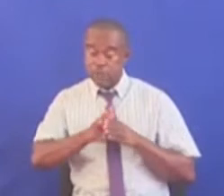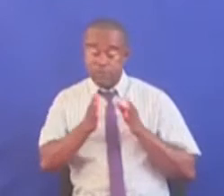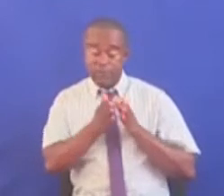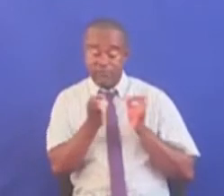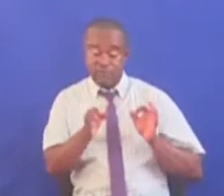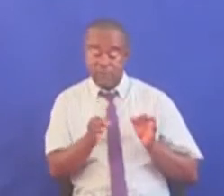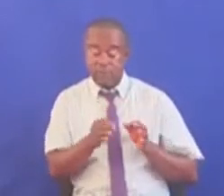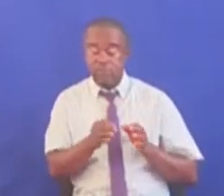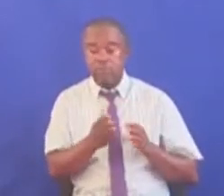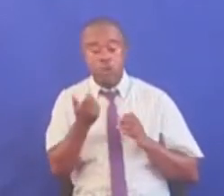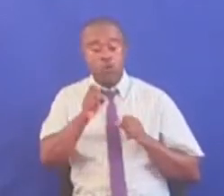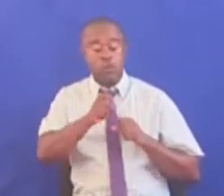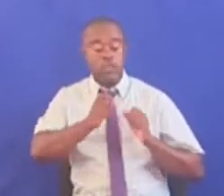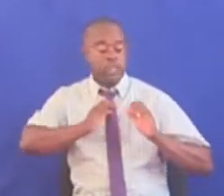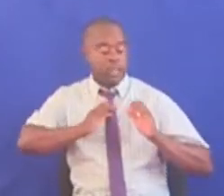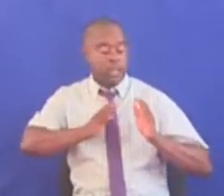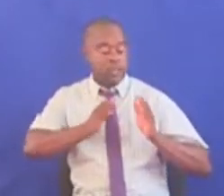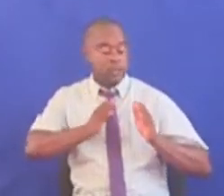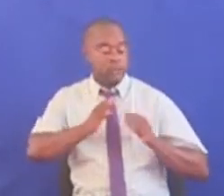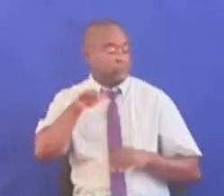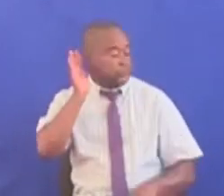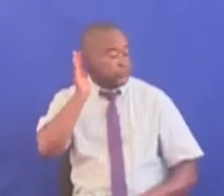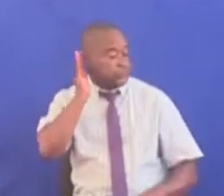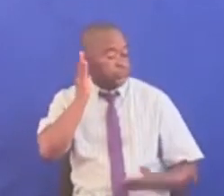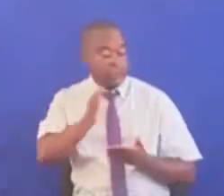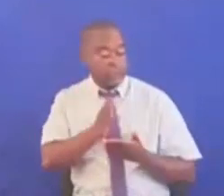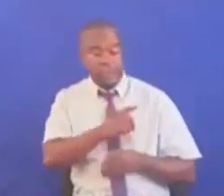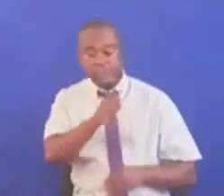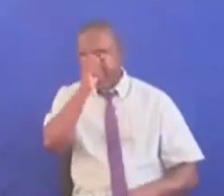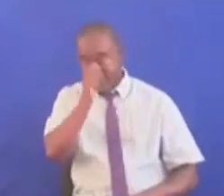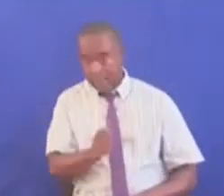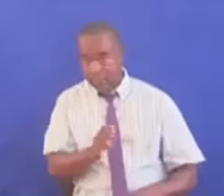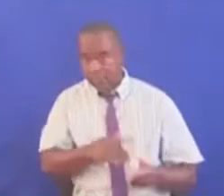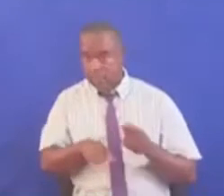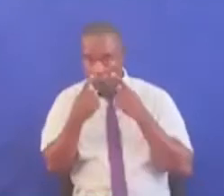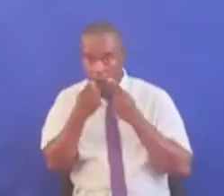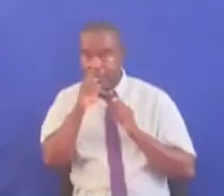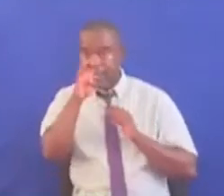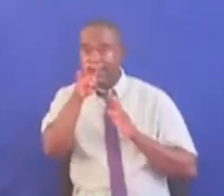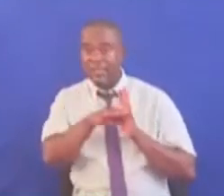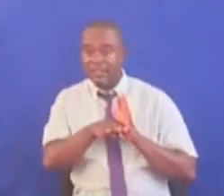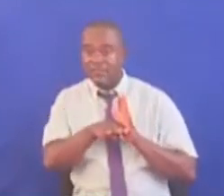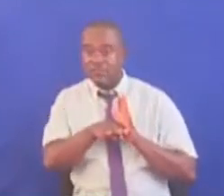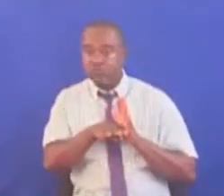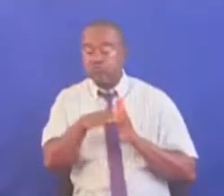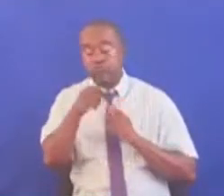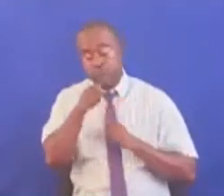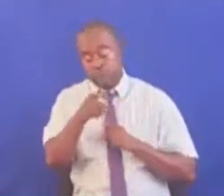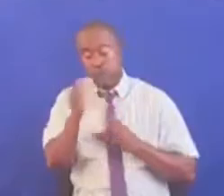za nidhamu kuongeza kasi ya kuhitimisha mashauri ya nidhamu yaliyopo kwa kuzingatia taratibu za uendeshaji wa mashauri ya